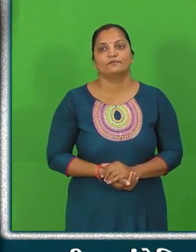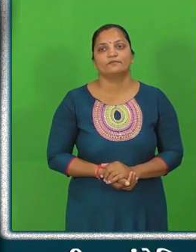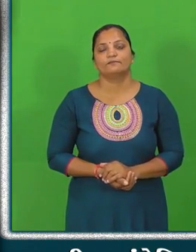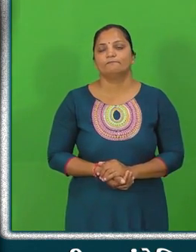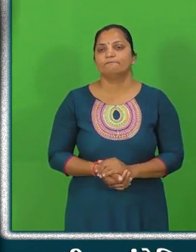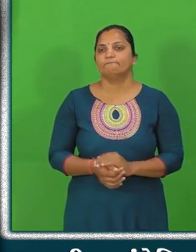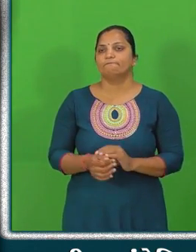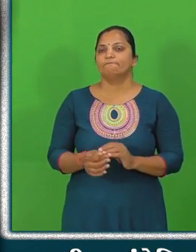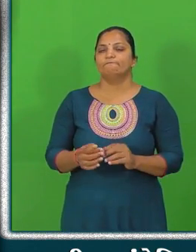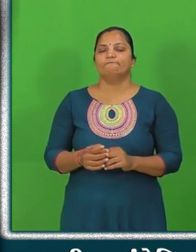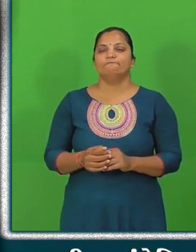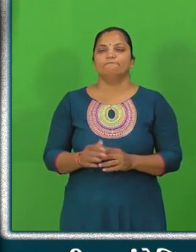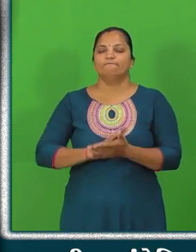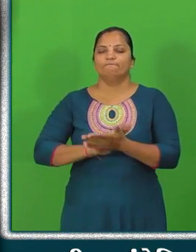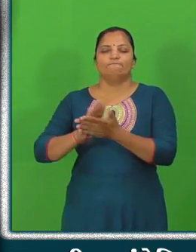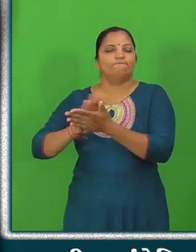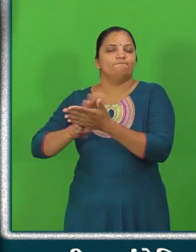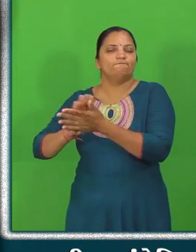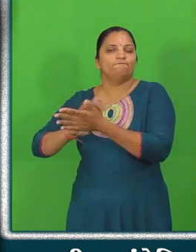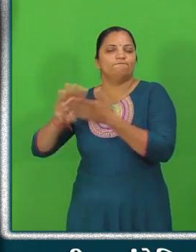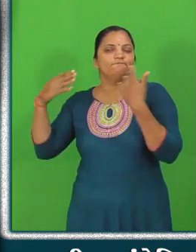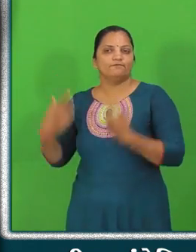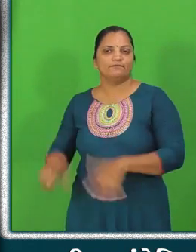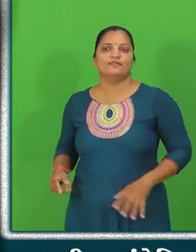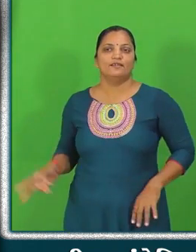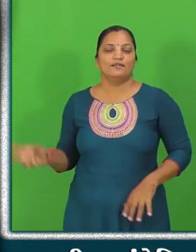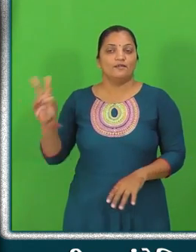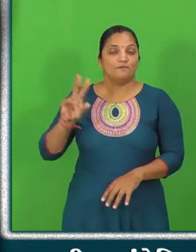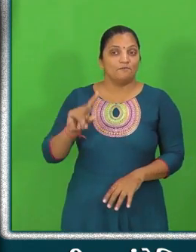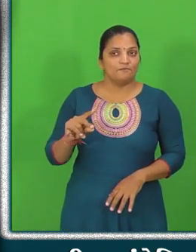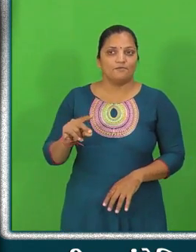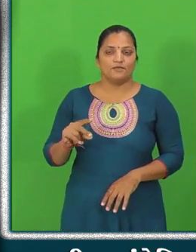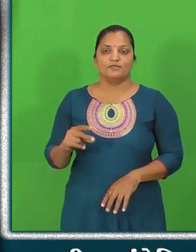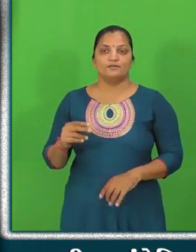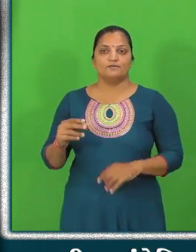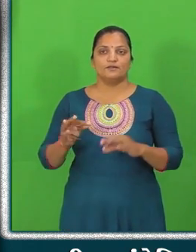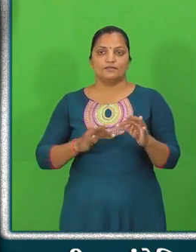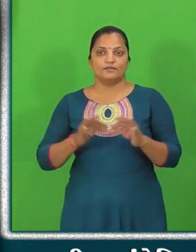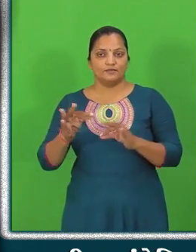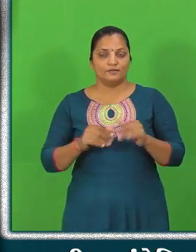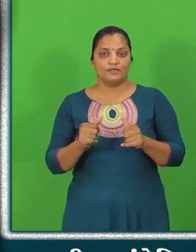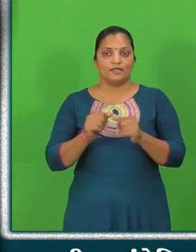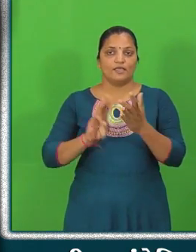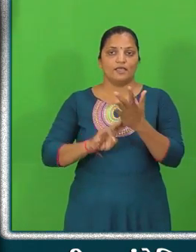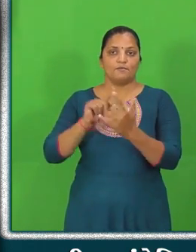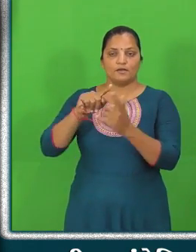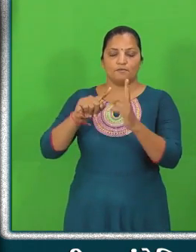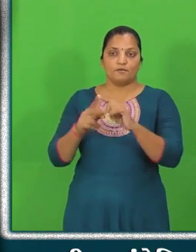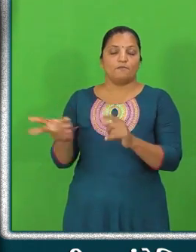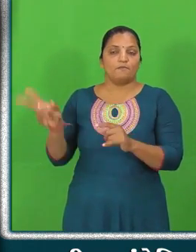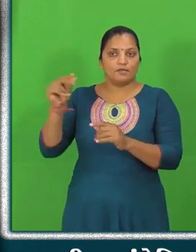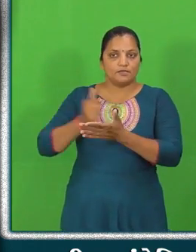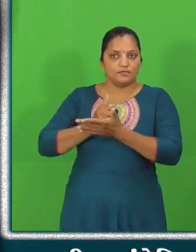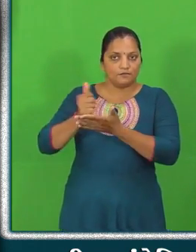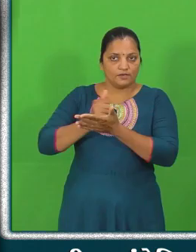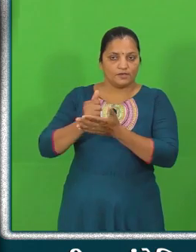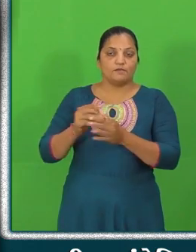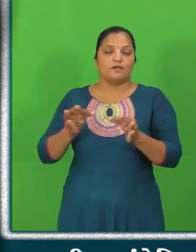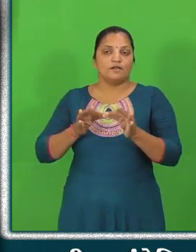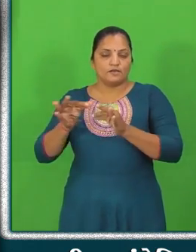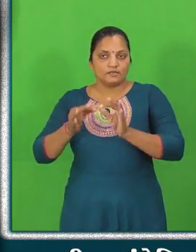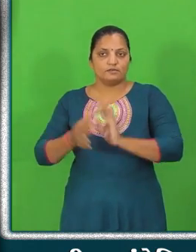तो हूँ भूसी काढ़ू, पर अलग आकृति दौरवा जाऊं, पण तमने आज आकृति अंदर फरीथी फटाफट अमित भाई ने समझ नहीं पड़ी तो मारे फरी समझाऊं ज